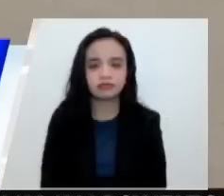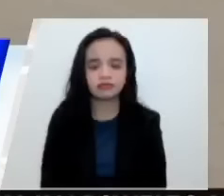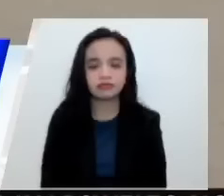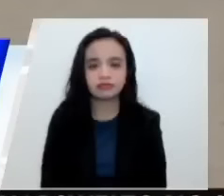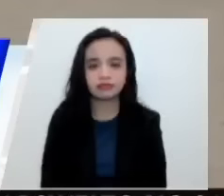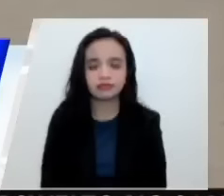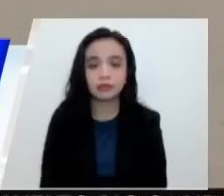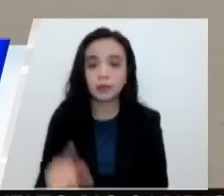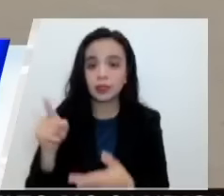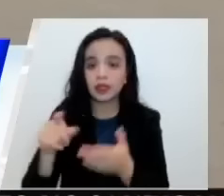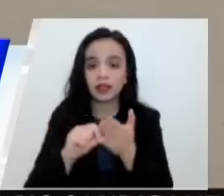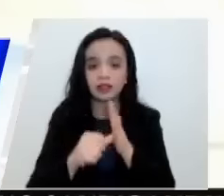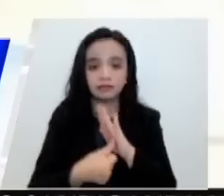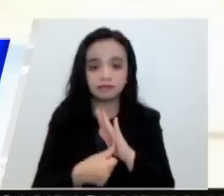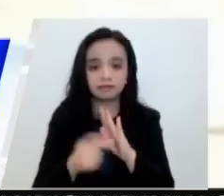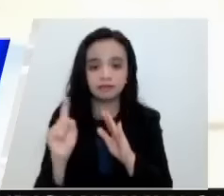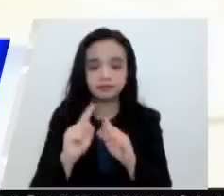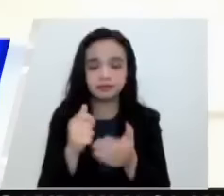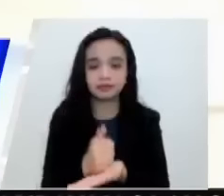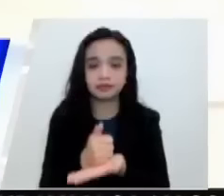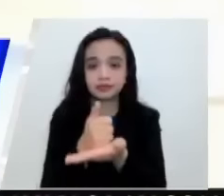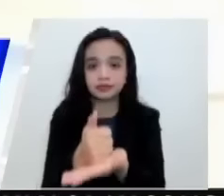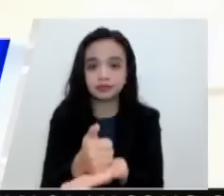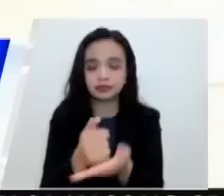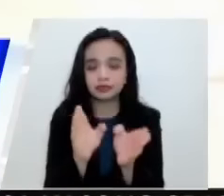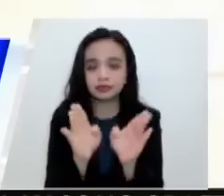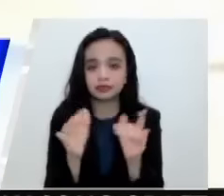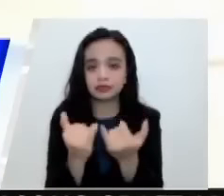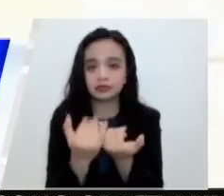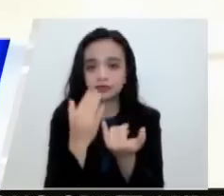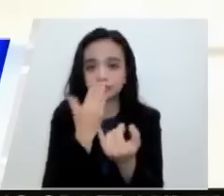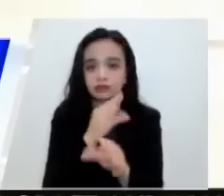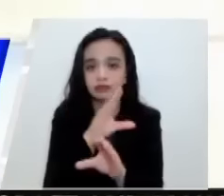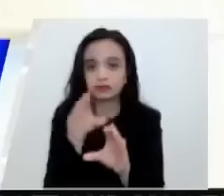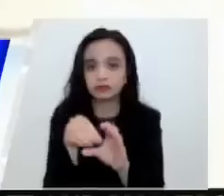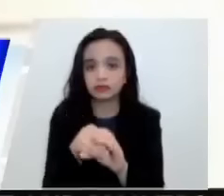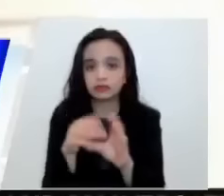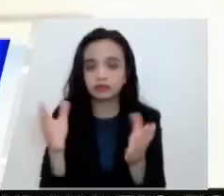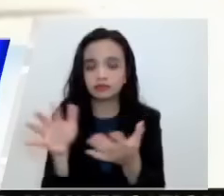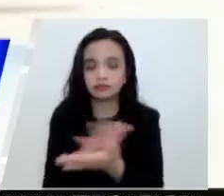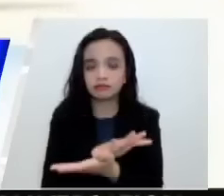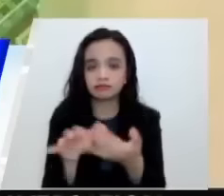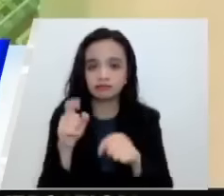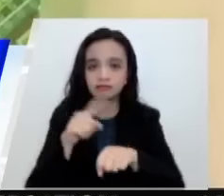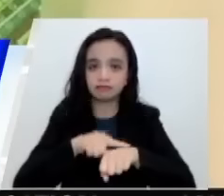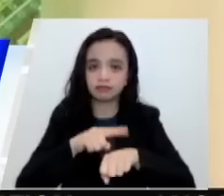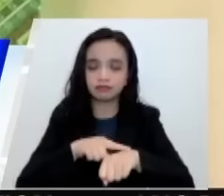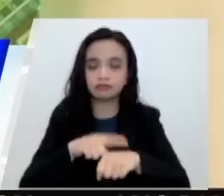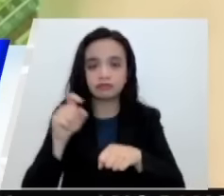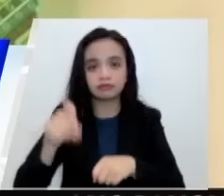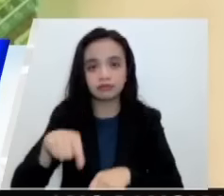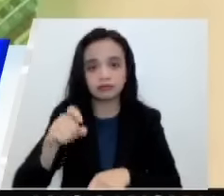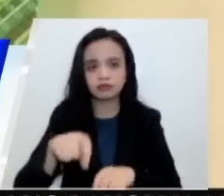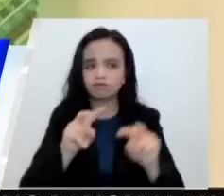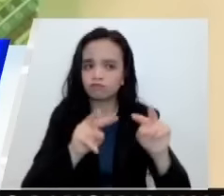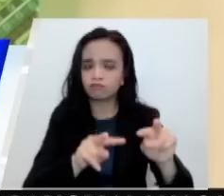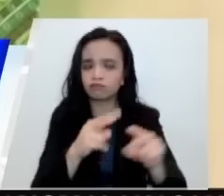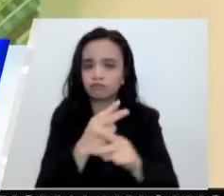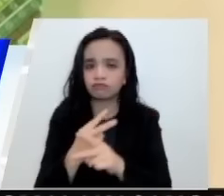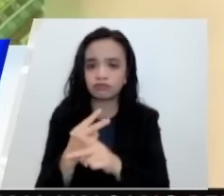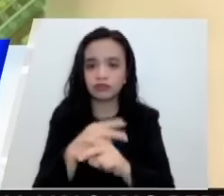ang pagtutulungan ng barangay at mga nasasakupan ito sa panahon ng kalamidad. Kailangan din umanong mapagmatsyag at huwag magpadala sa